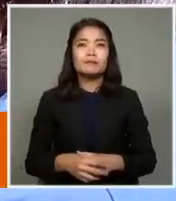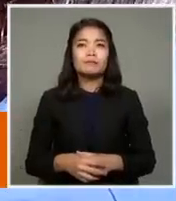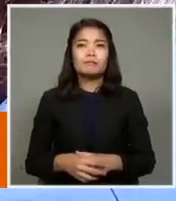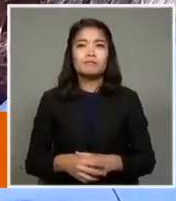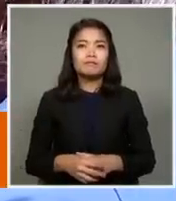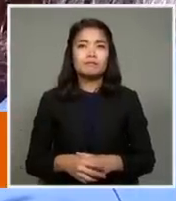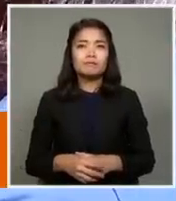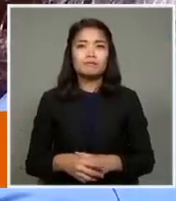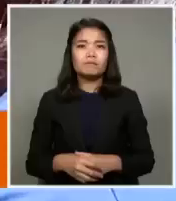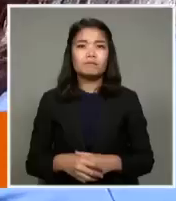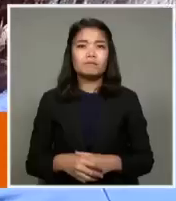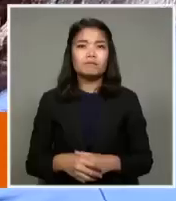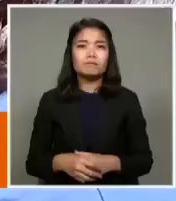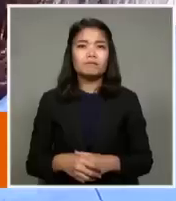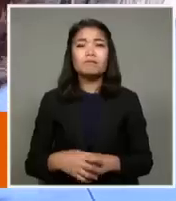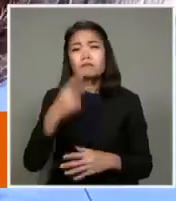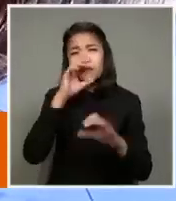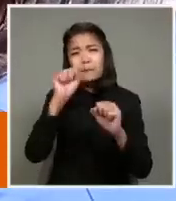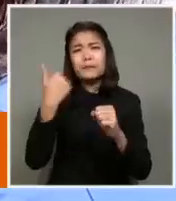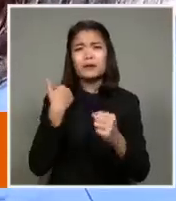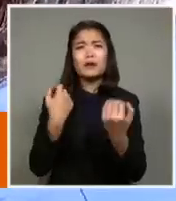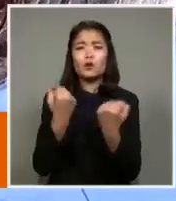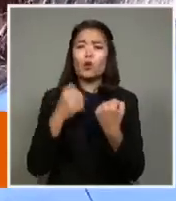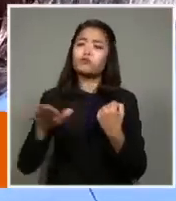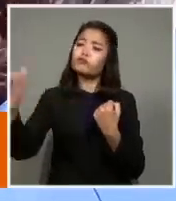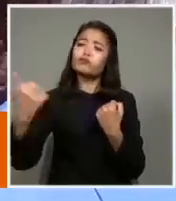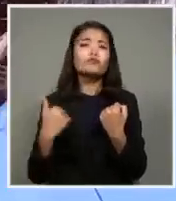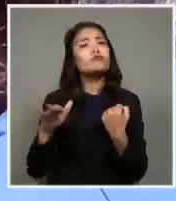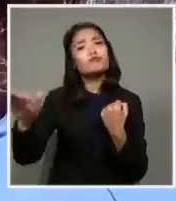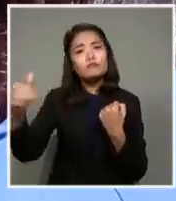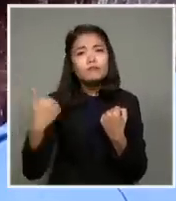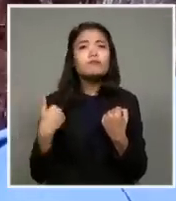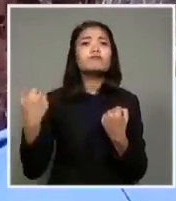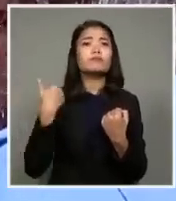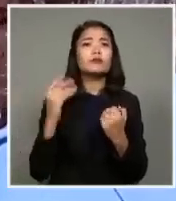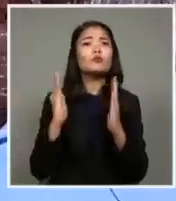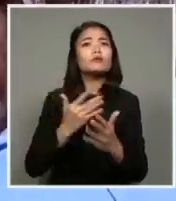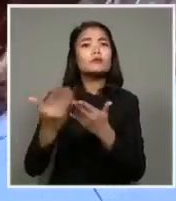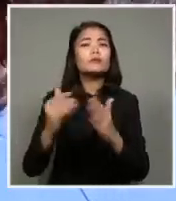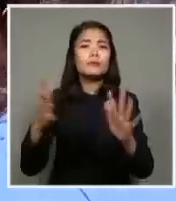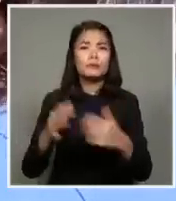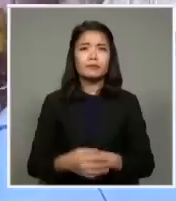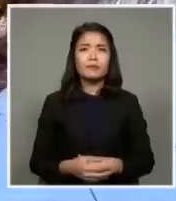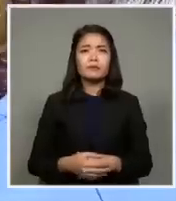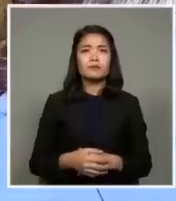บางวันมันก็อย่างที่เห็นนี่แหละมีแต่รถวิ่งผ่านไปผ่านมาแต่ก็ยังดีกว่าอยู่เฉยๆครับ